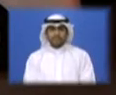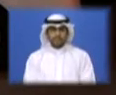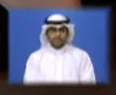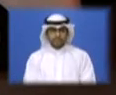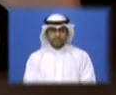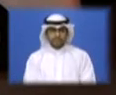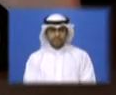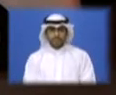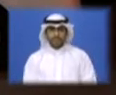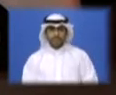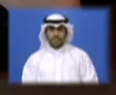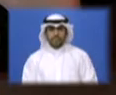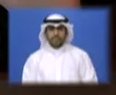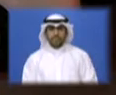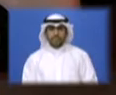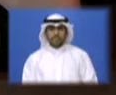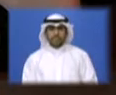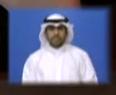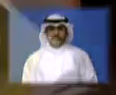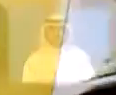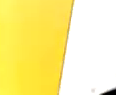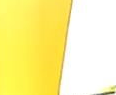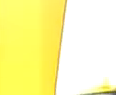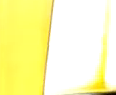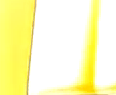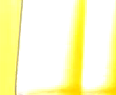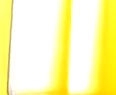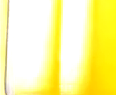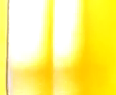محرم، تلفزيون دولة الكويت.